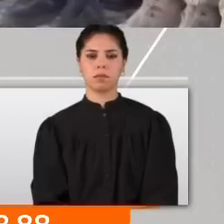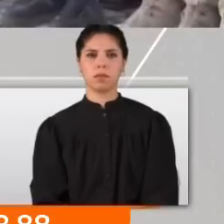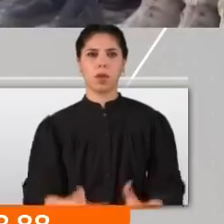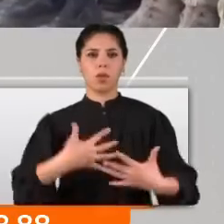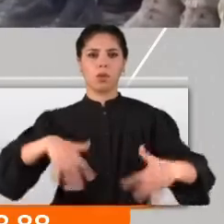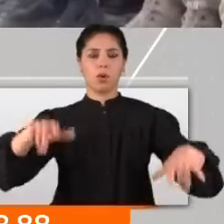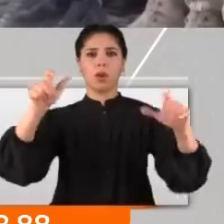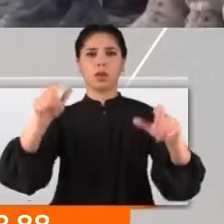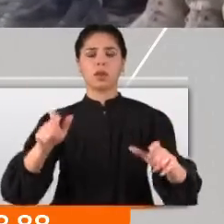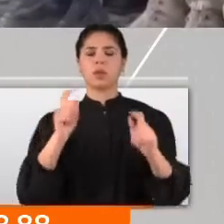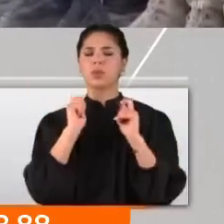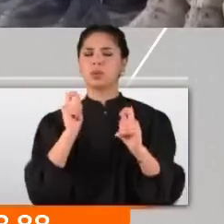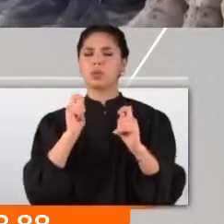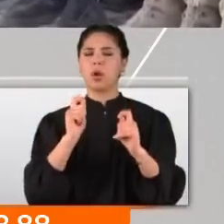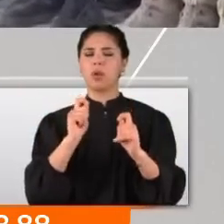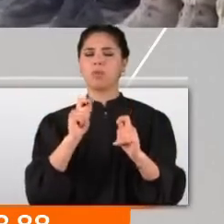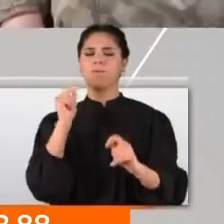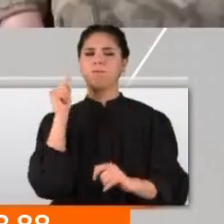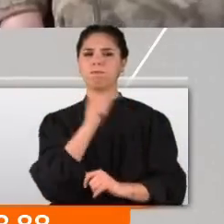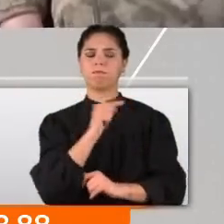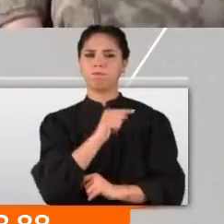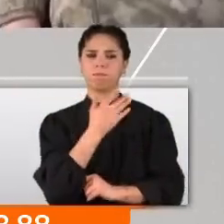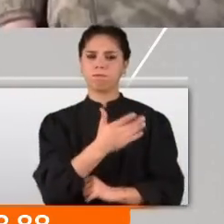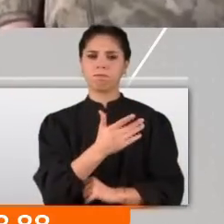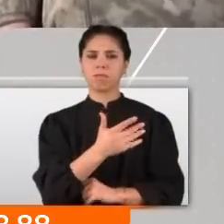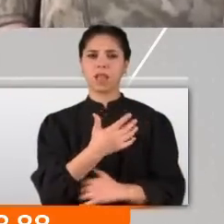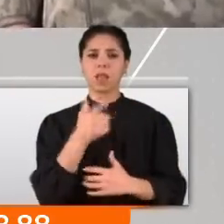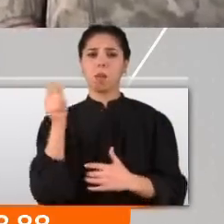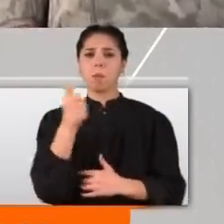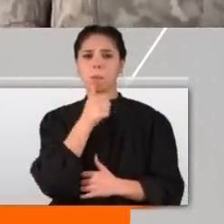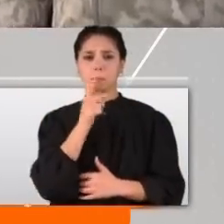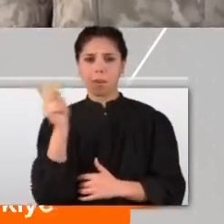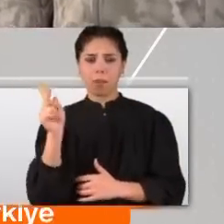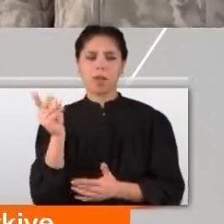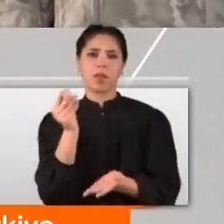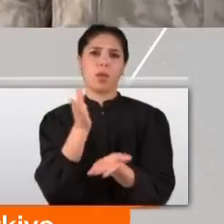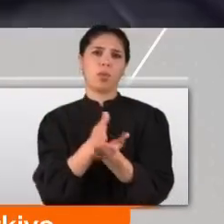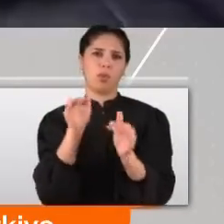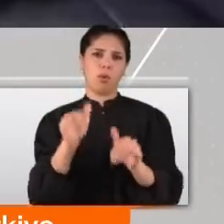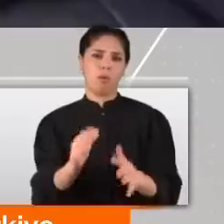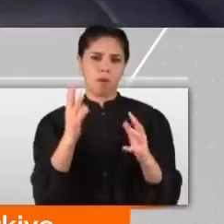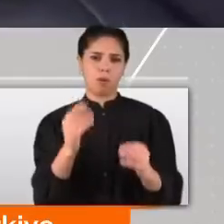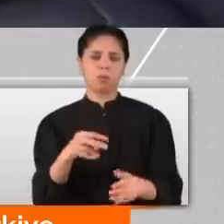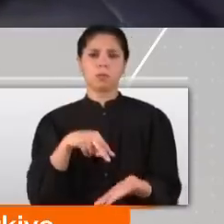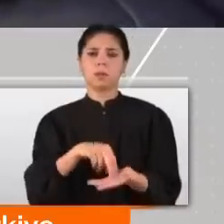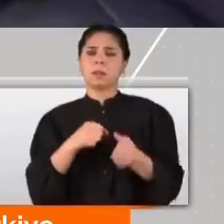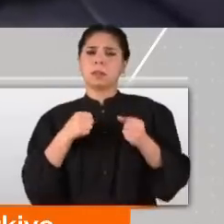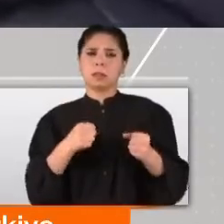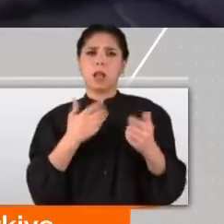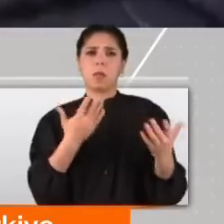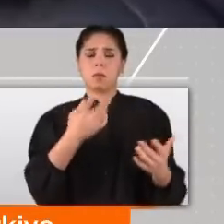Tören alanında en zor görev belki de onundu. Çünkü kahramanını, babasını ebediyete uğurluyordu. Dimdik ayaktaydı